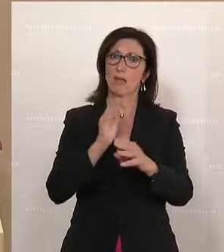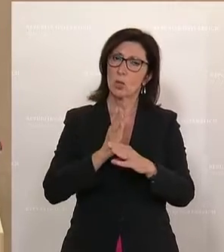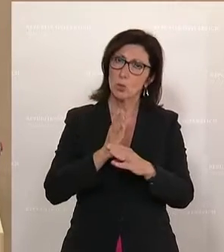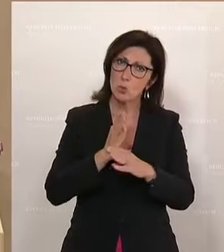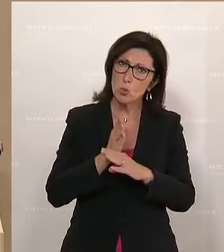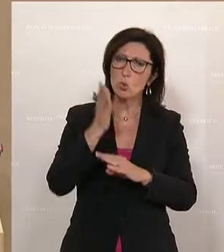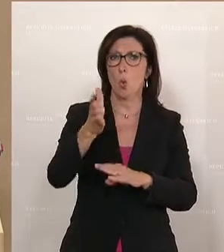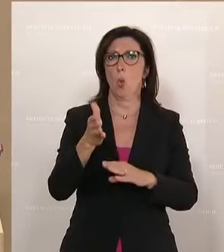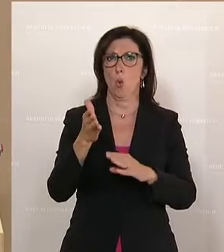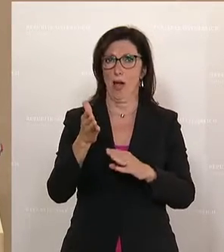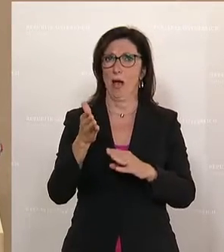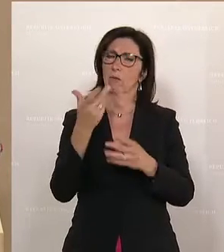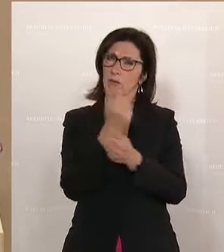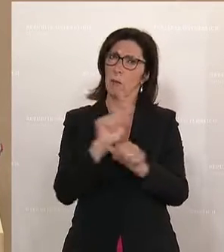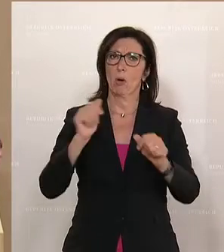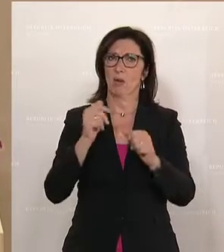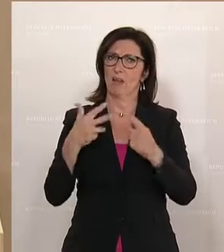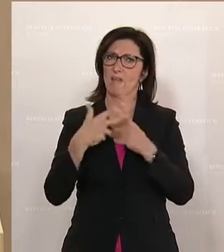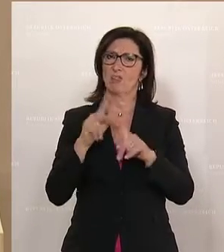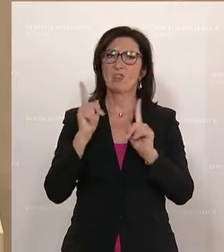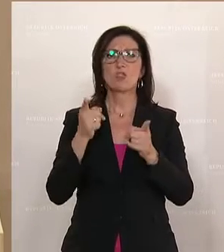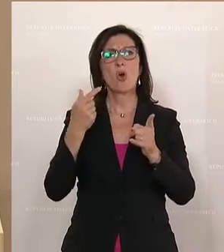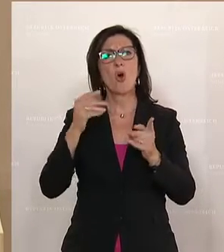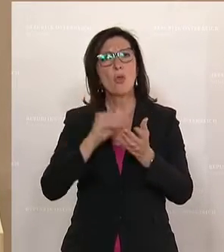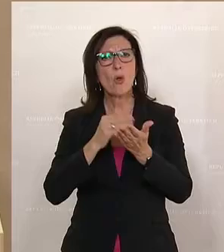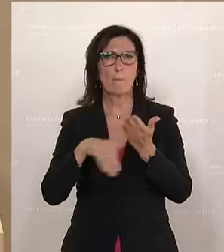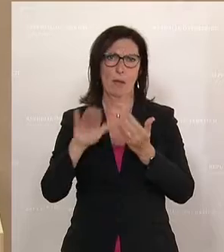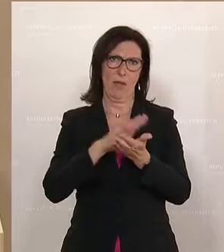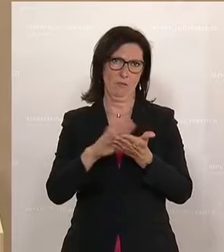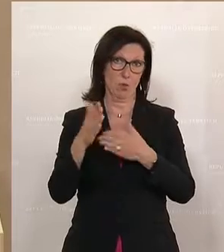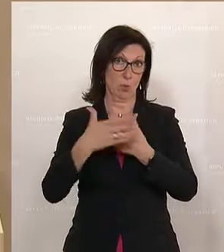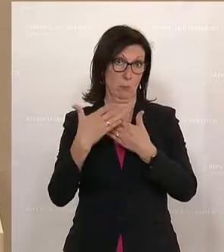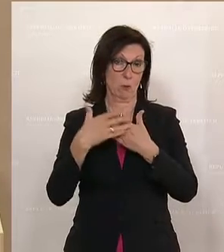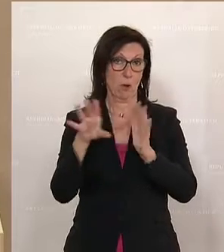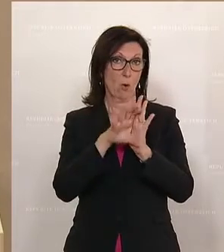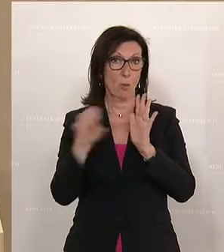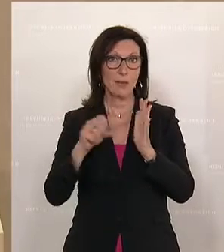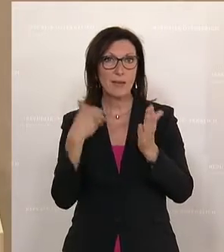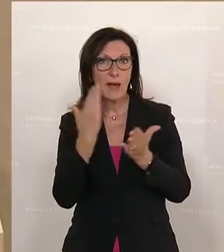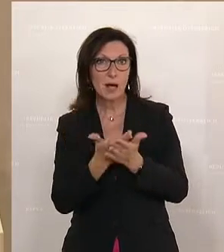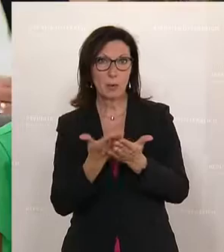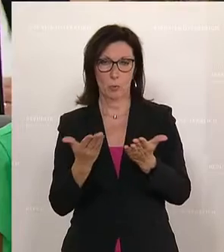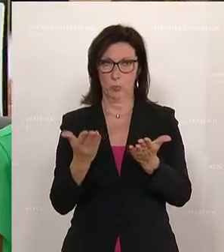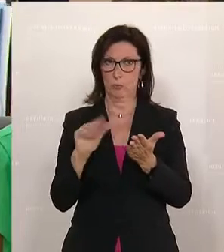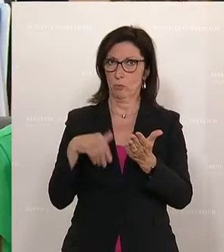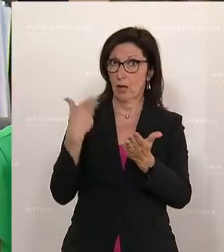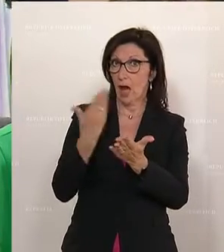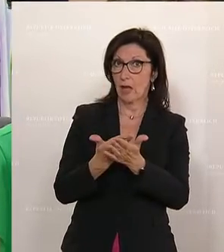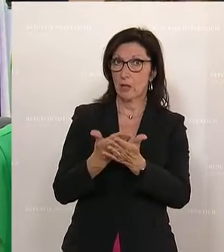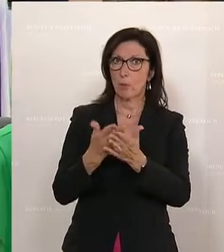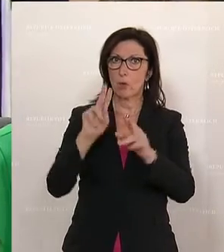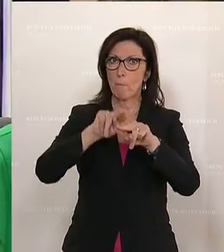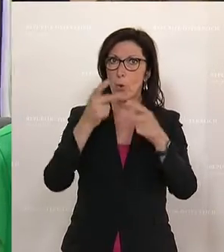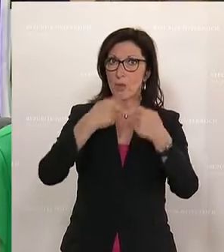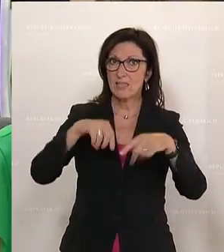Demokratiewerkstatt noch niederschwelliger wird. Dafür wird beispielsweise das Online-Angebot und das Angebot in den